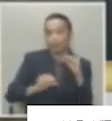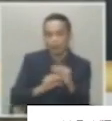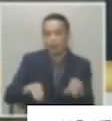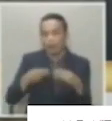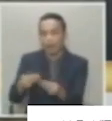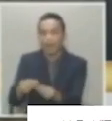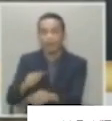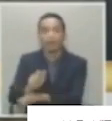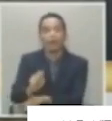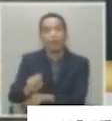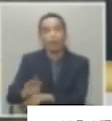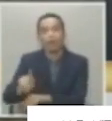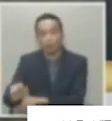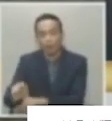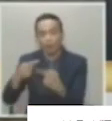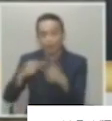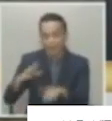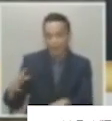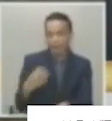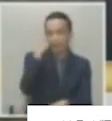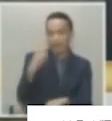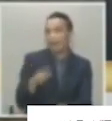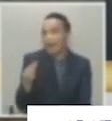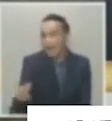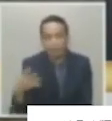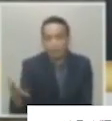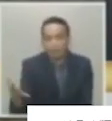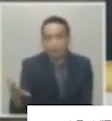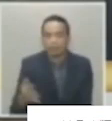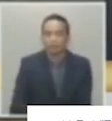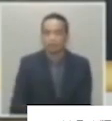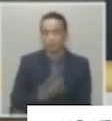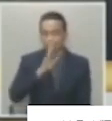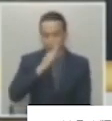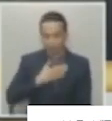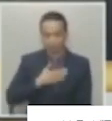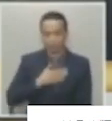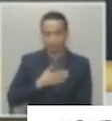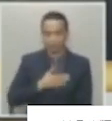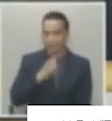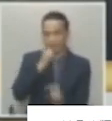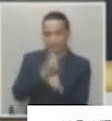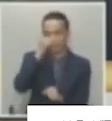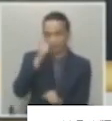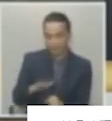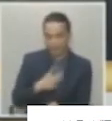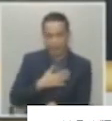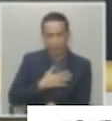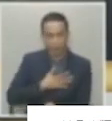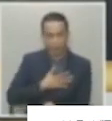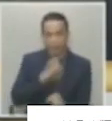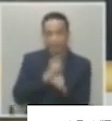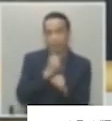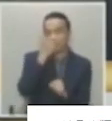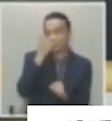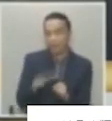ถิ่นแต่คุณไม่ได้โอนอำนาจให้เขาผมเป็นท้องถิ่นเนี่ยถ้าผมเนี่ยนะฮะทำไม่ได้เพราะเกินศักยภาพผมขอคนนั้นท